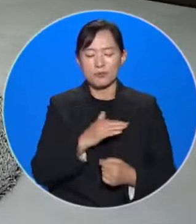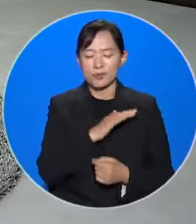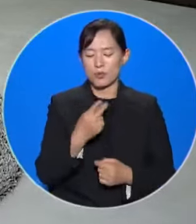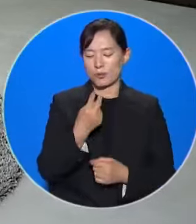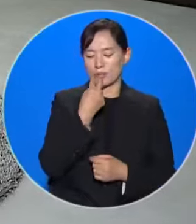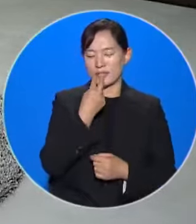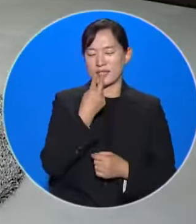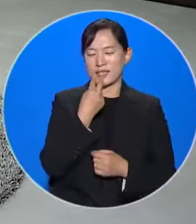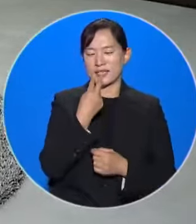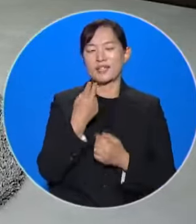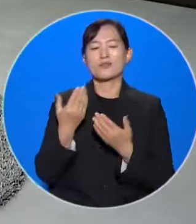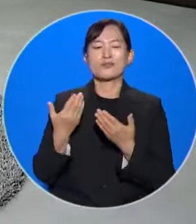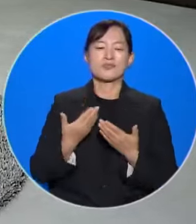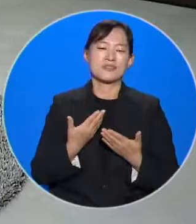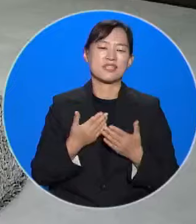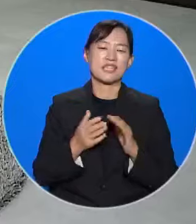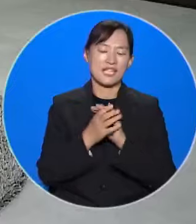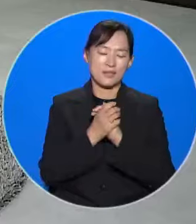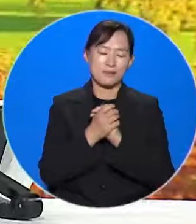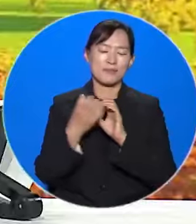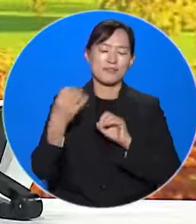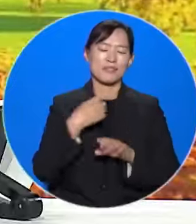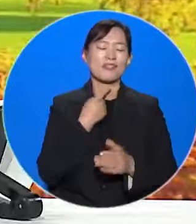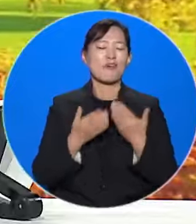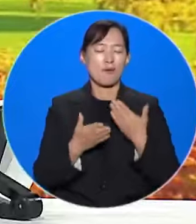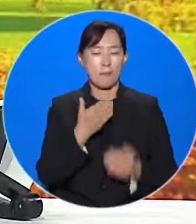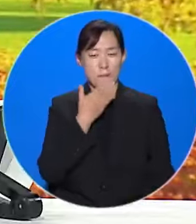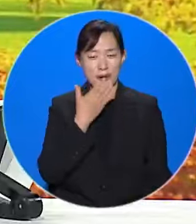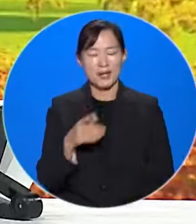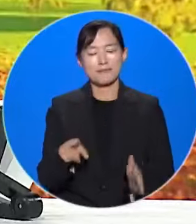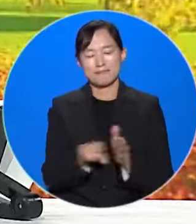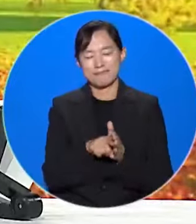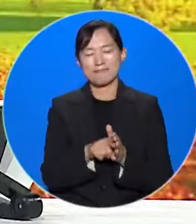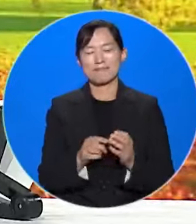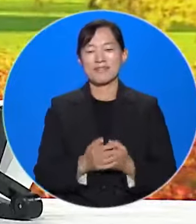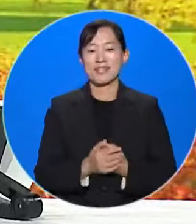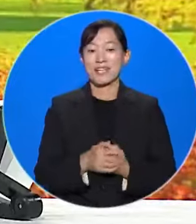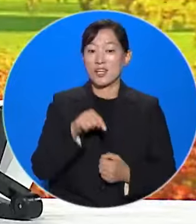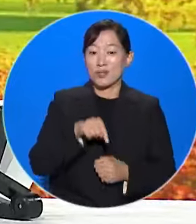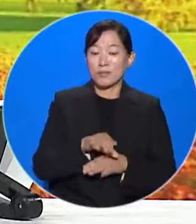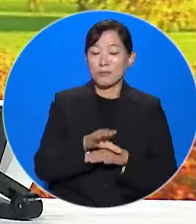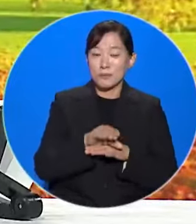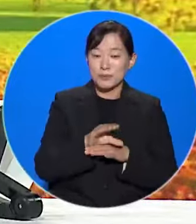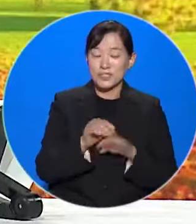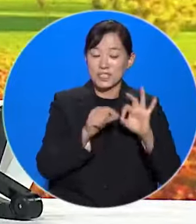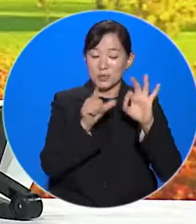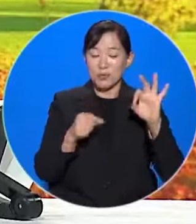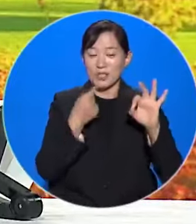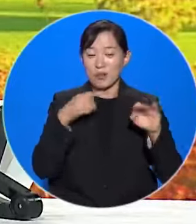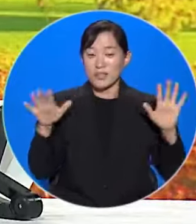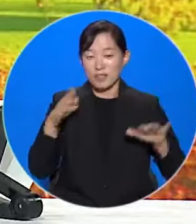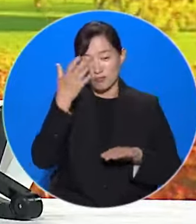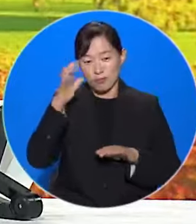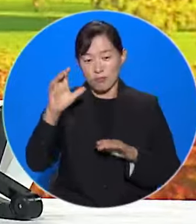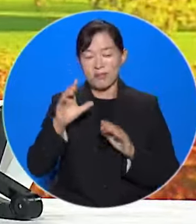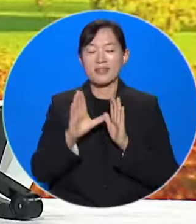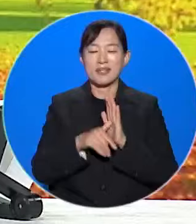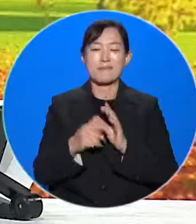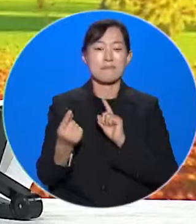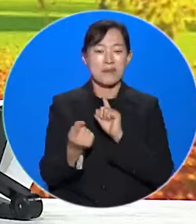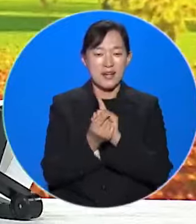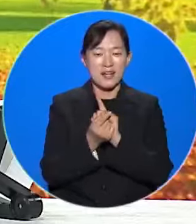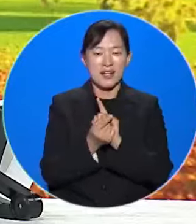숨쉴 길을 열어주시는 기도의 응답을 경험하게 될 줄 믿습니다. 굿TV는 10월 천사 후원의 달을 맞아 이달